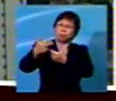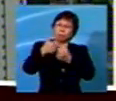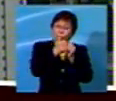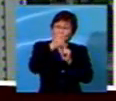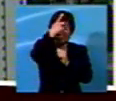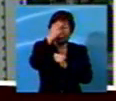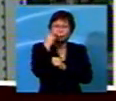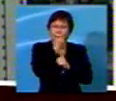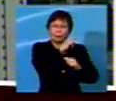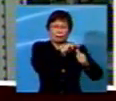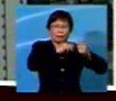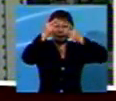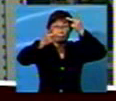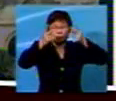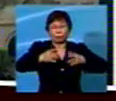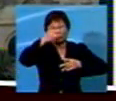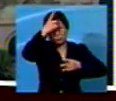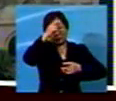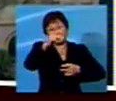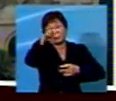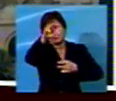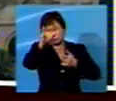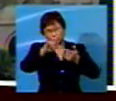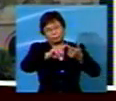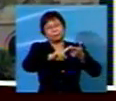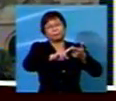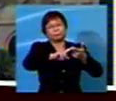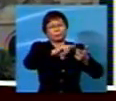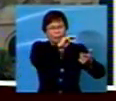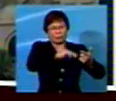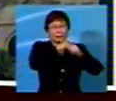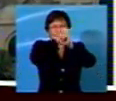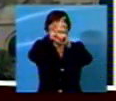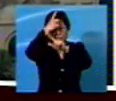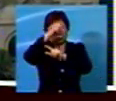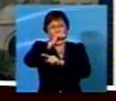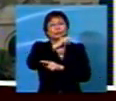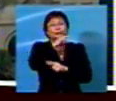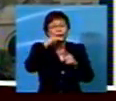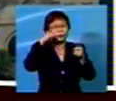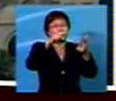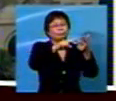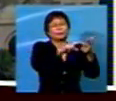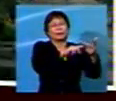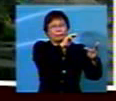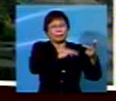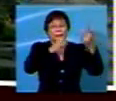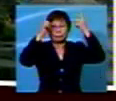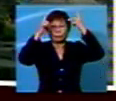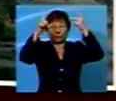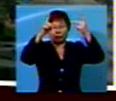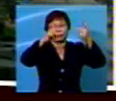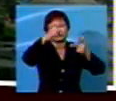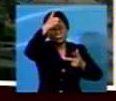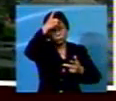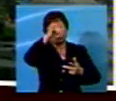Perdana Menteri adalah menteri pelancongan dan kebudayaan Datuk Seri Nazri Aziz menteri Datuk Seri hishamuddin Tun Hussein dan juga menteri pendidikan kedua